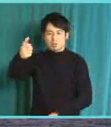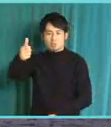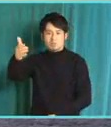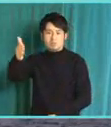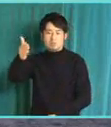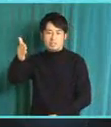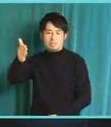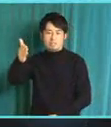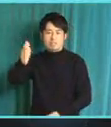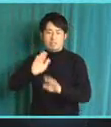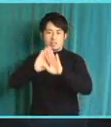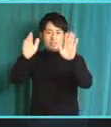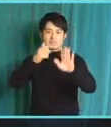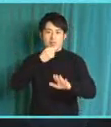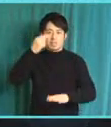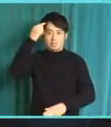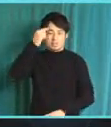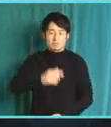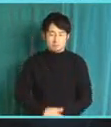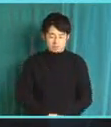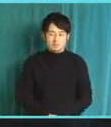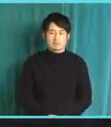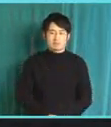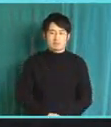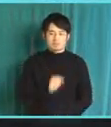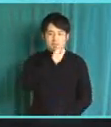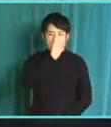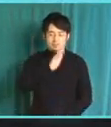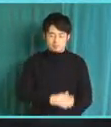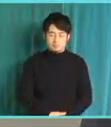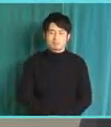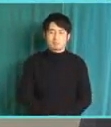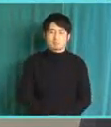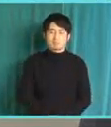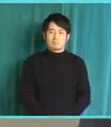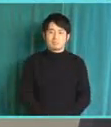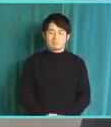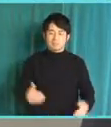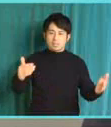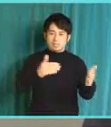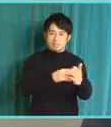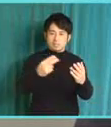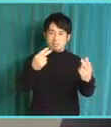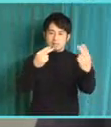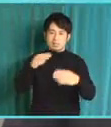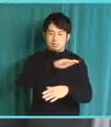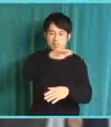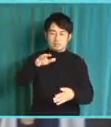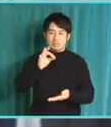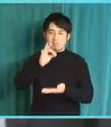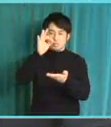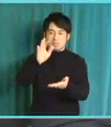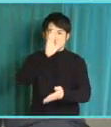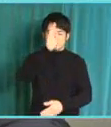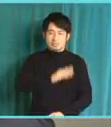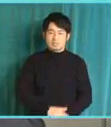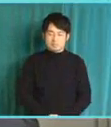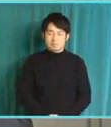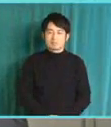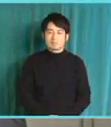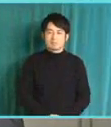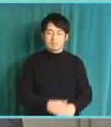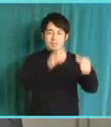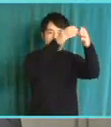の少し直前に開始いたしますので、よろしくお願いします。 それでは最後に一言お願いいたします。 は